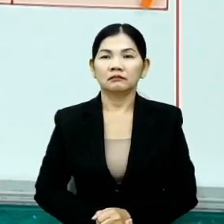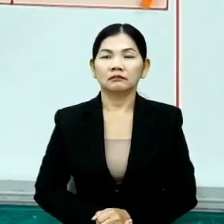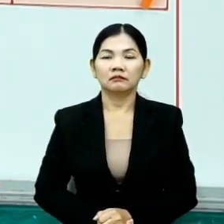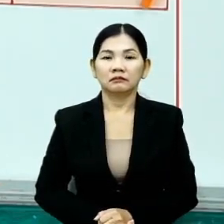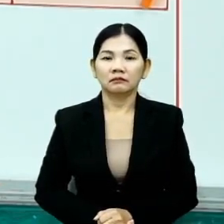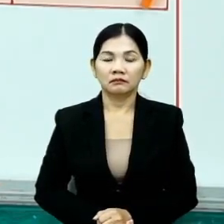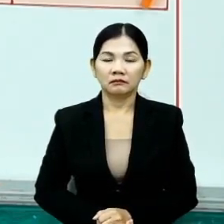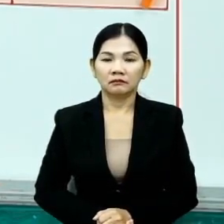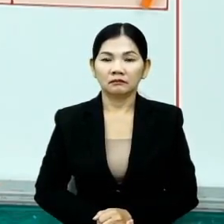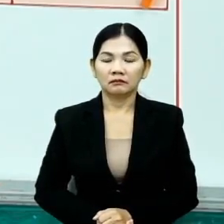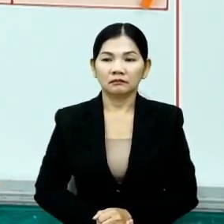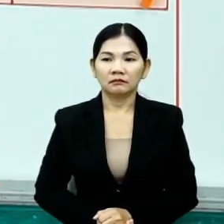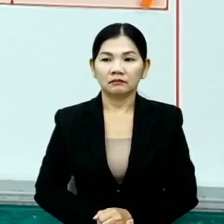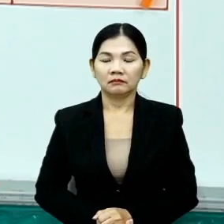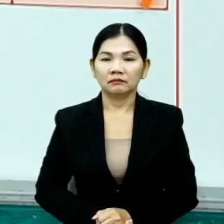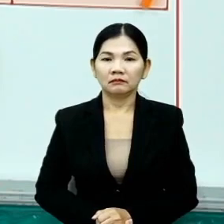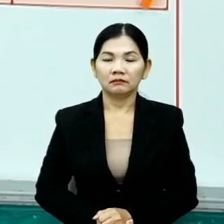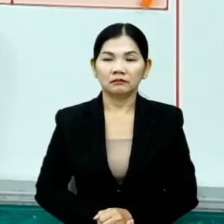chà cốn